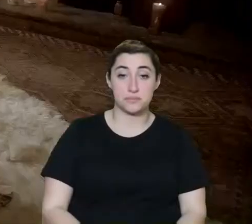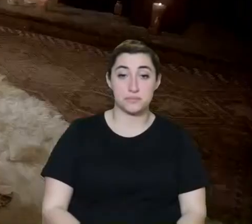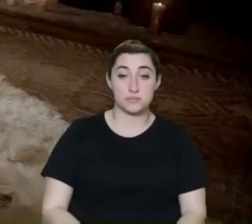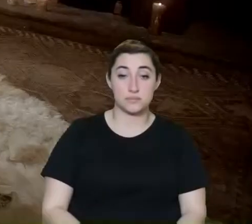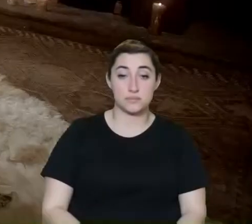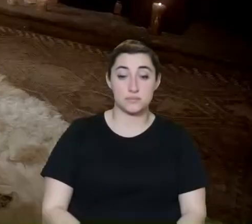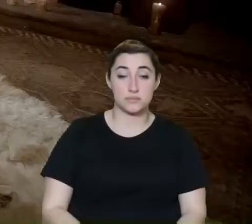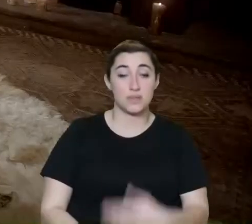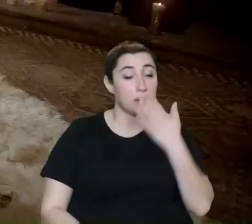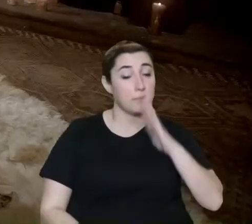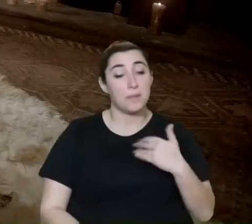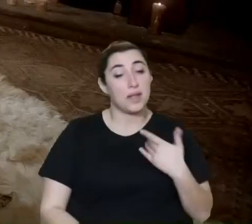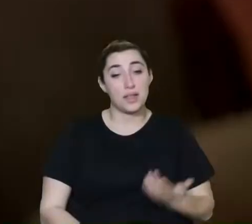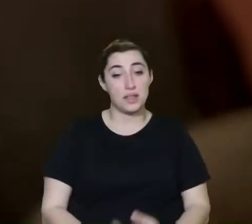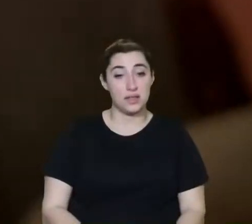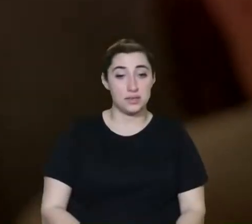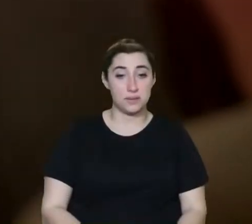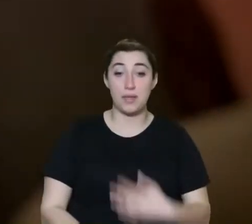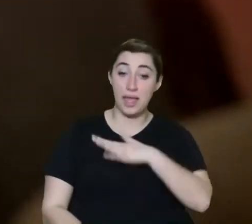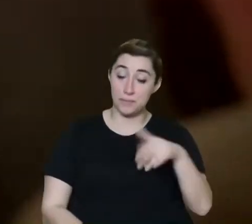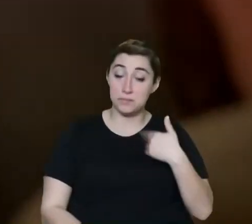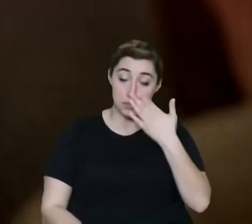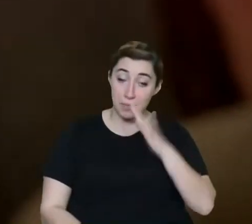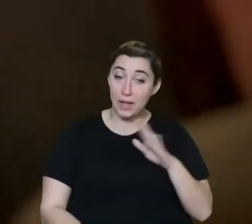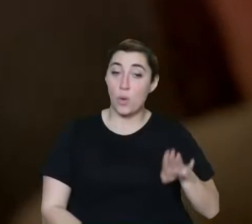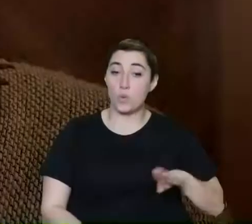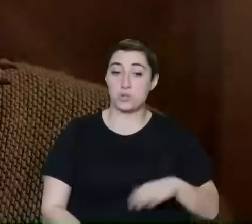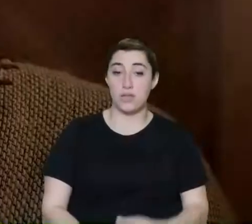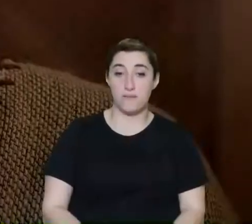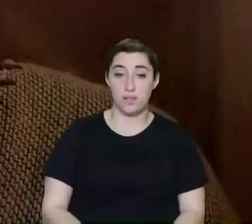kabartıyor. Bekleridim. Hepimiz bekleriz evlat.